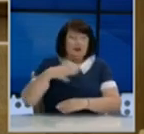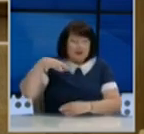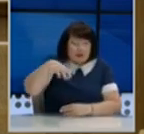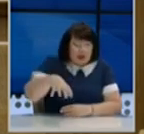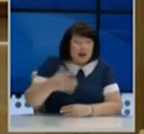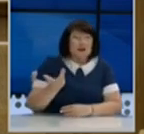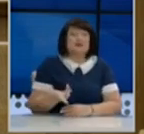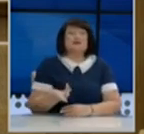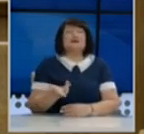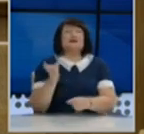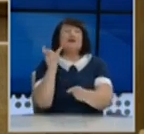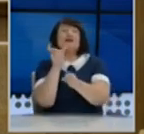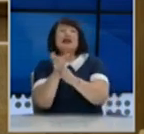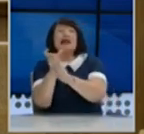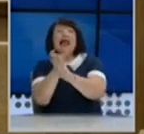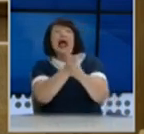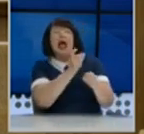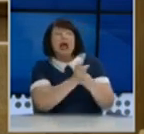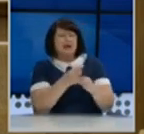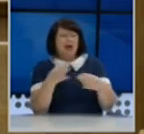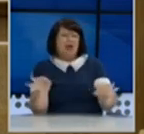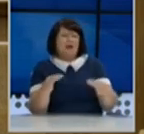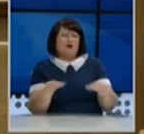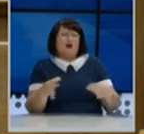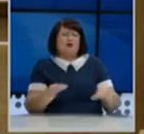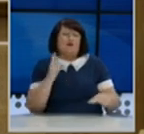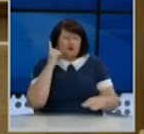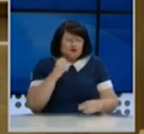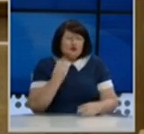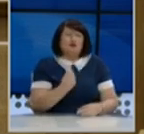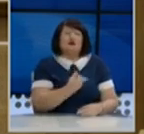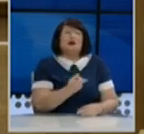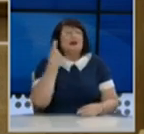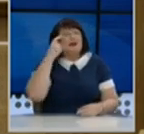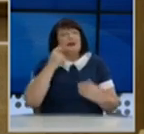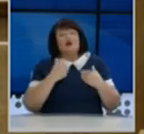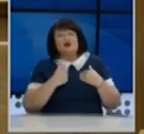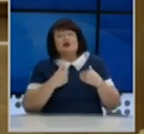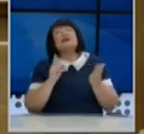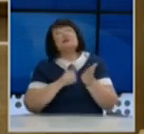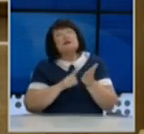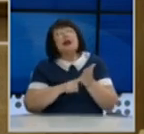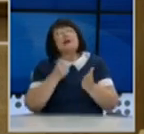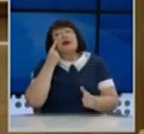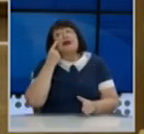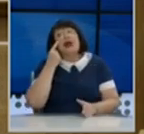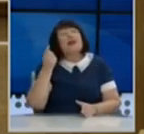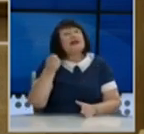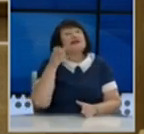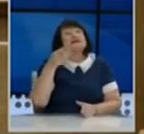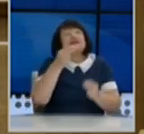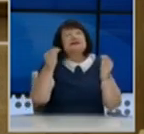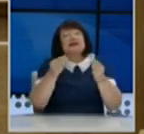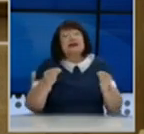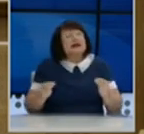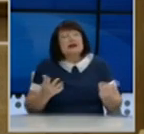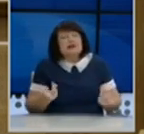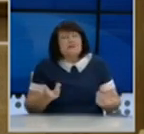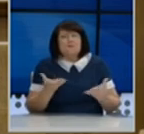ενεργοποίηση των πυροφυλακίων, είναι όλα εγκαταλελειμμένα, το γνωρίζετε ή αν δεν το γνωρίζετε πρέπει να αναζητήσετε τα στοιχεία.